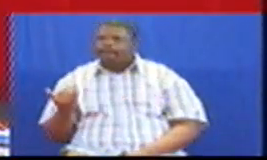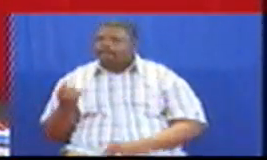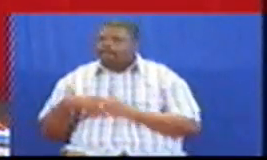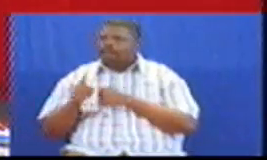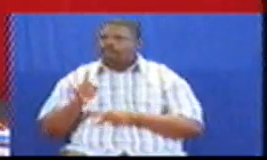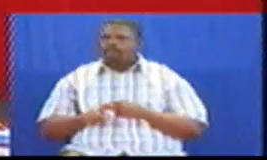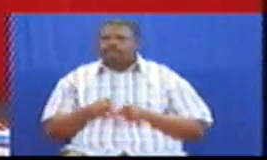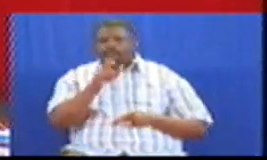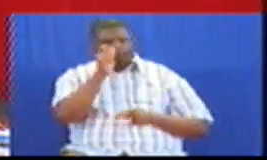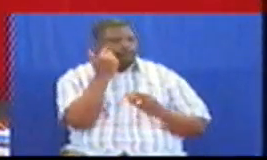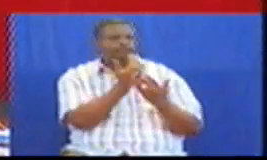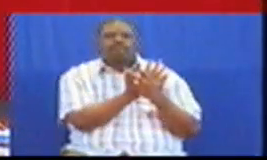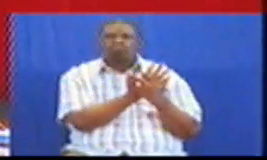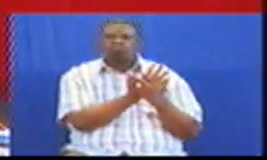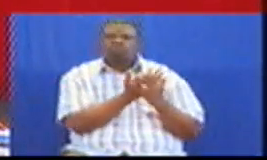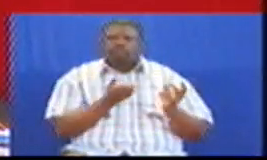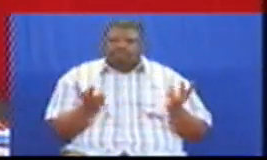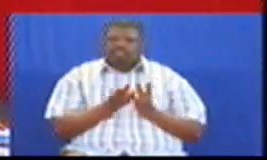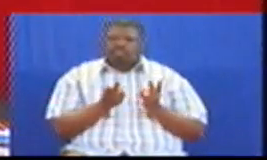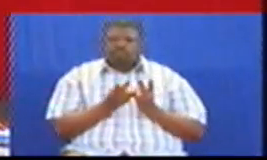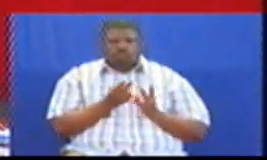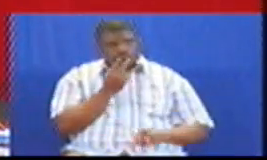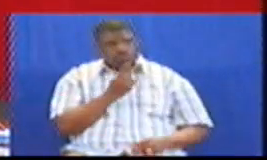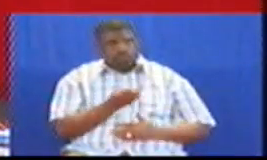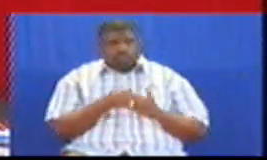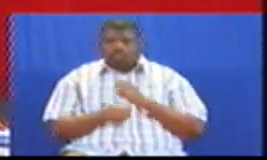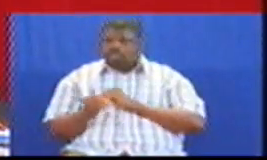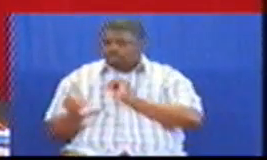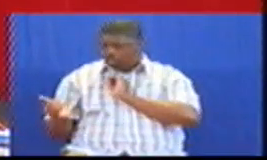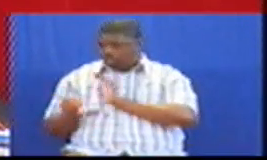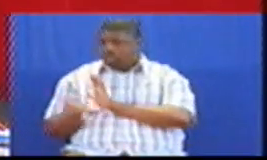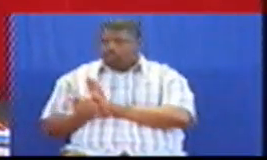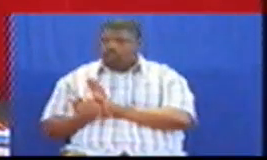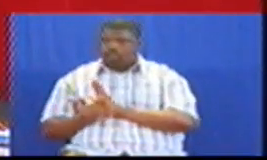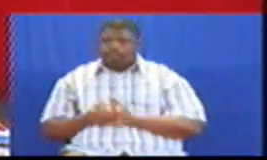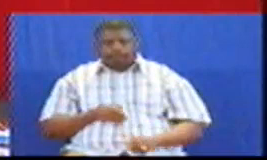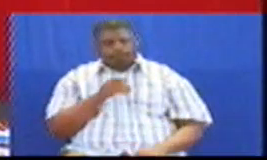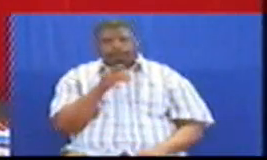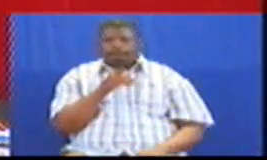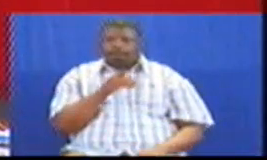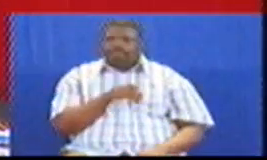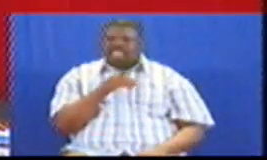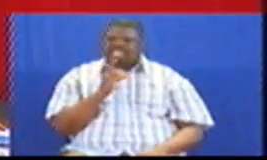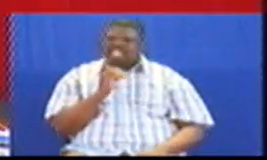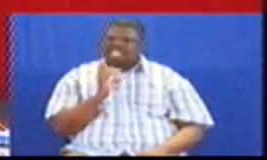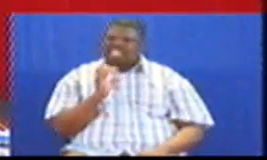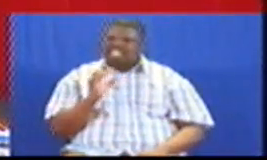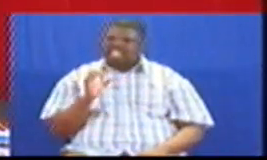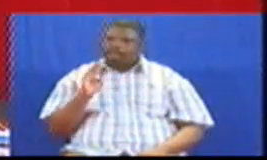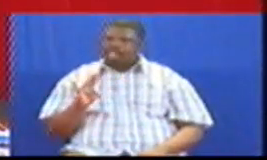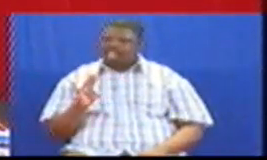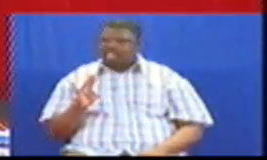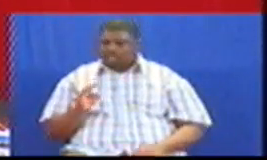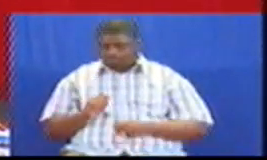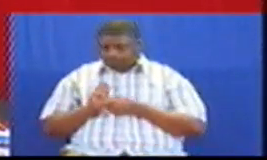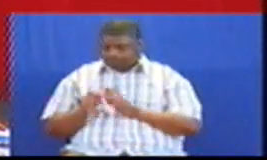mahabusu. Lakini pia tuliona hata kwenye ile sheria ya PCCB tulifanyia marekebisho pia, ni bunge